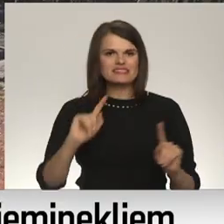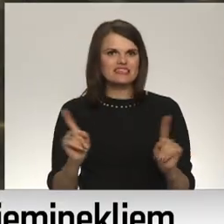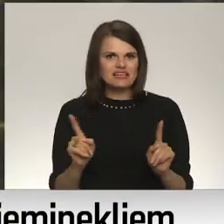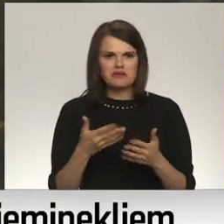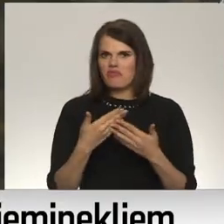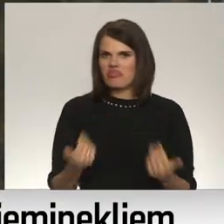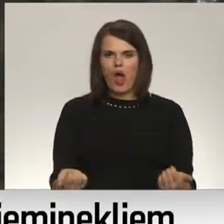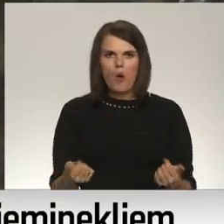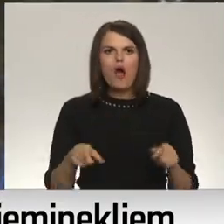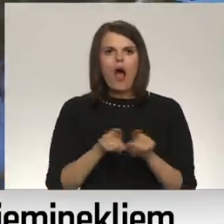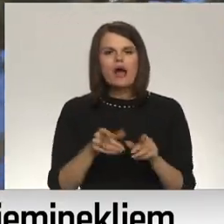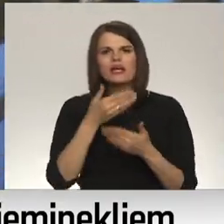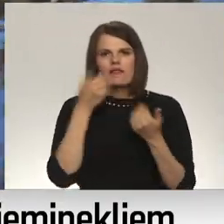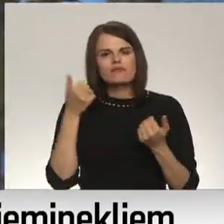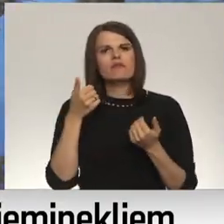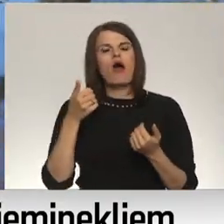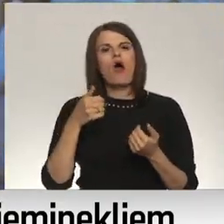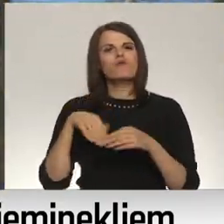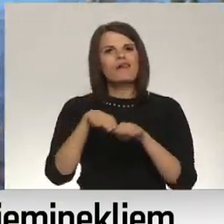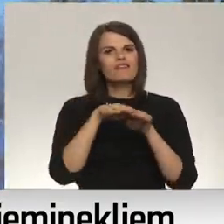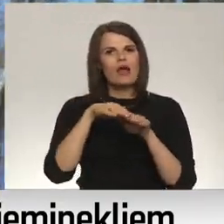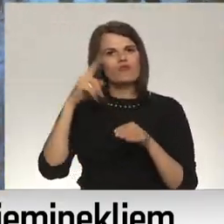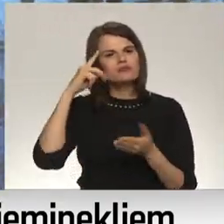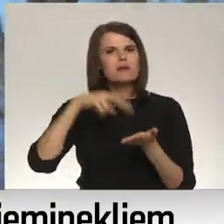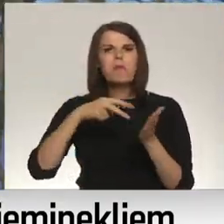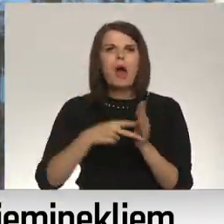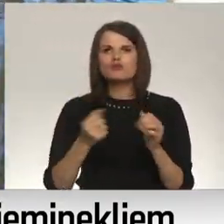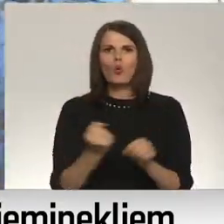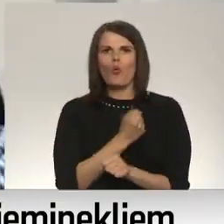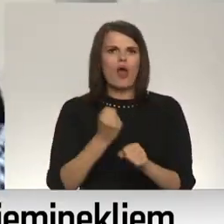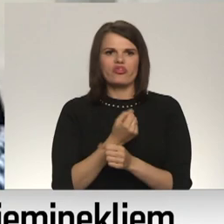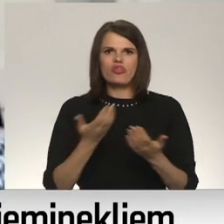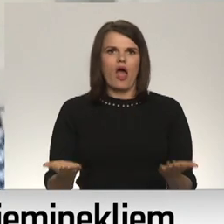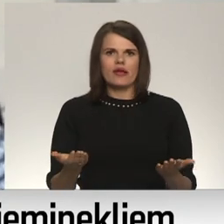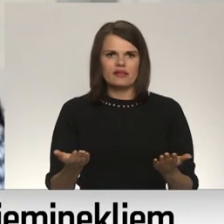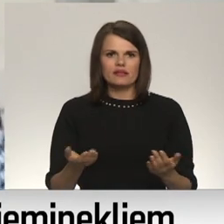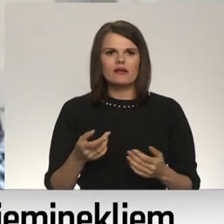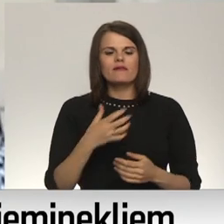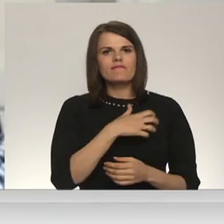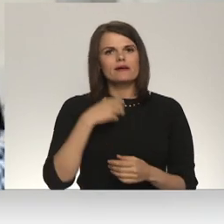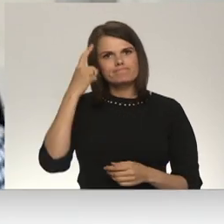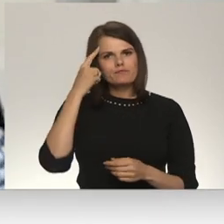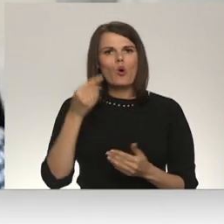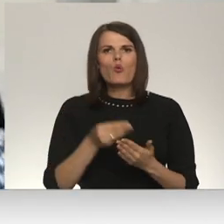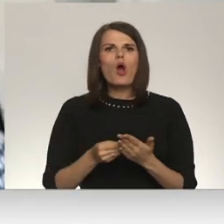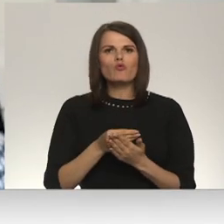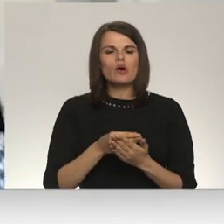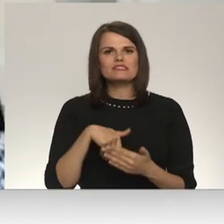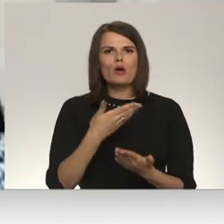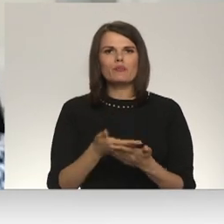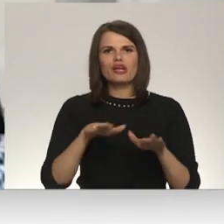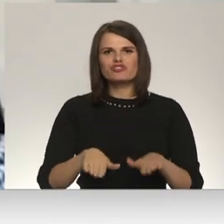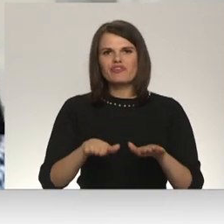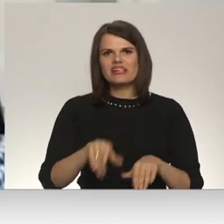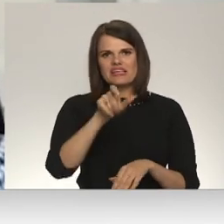nav. Nav arī vienota koncepta, ko ar tiem iesākt vispār. Tur jāvērtē, ko tas nozīmē vietējiem cilvēkiem. Vēsturi mēs